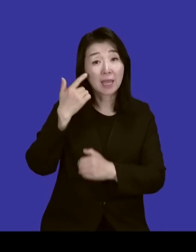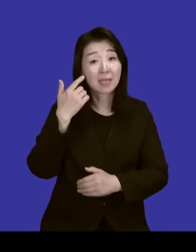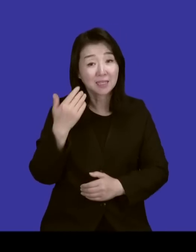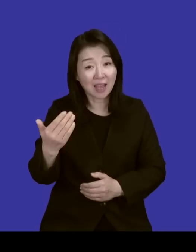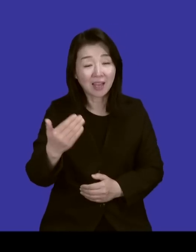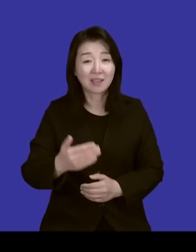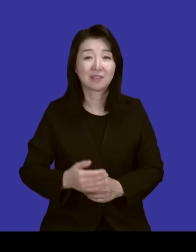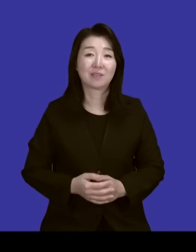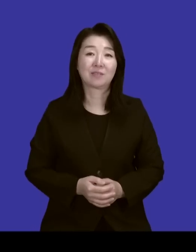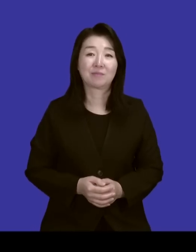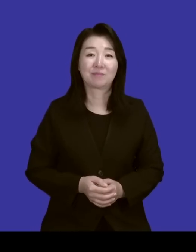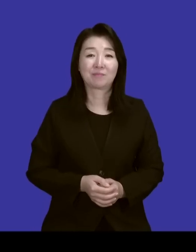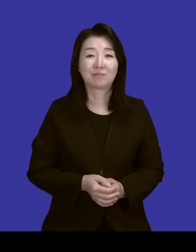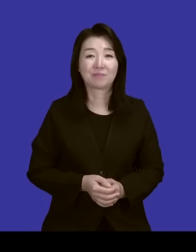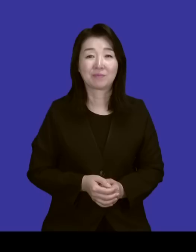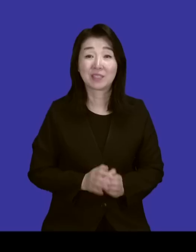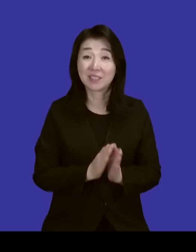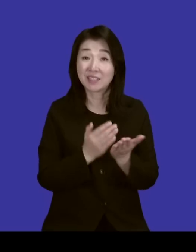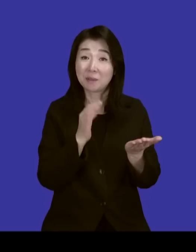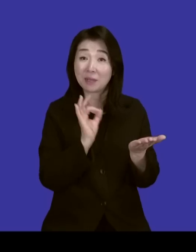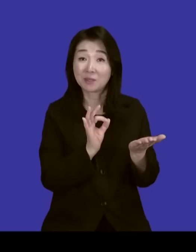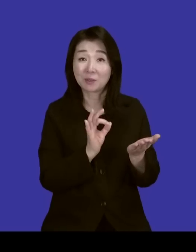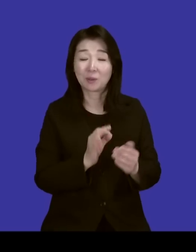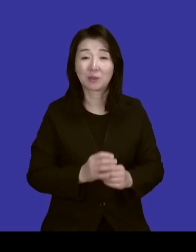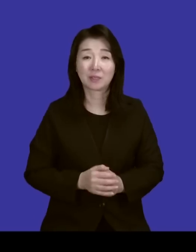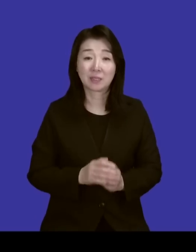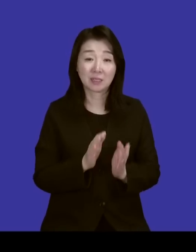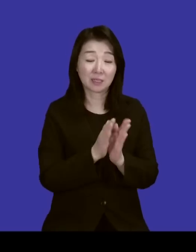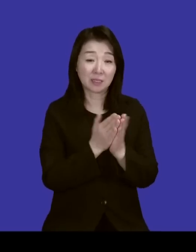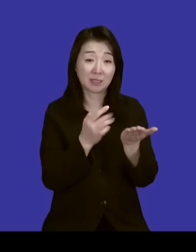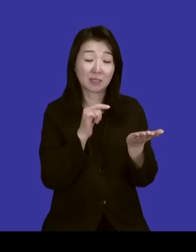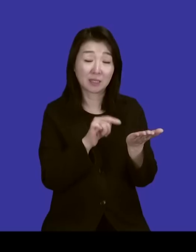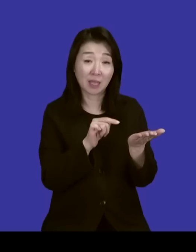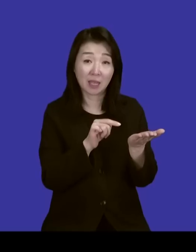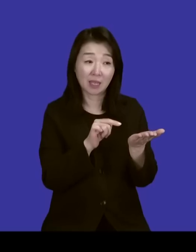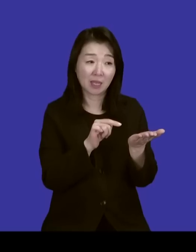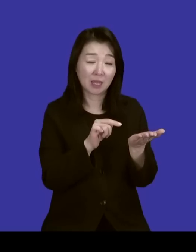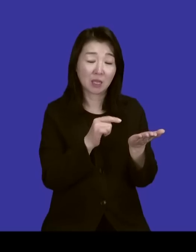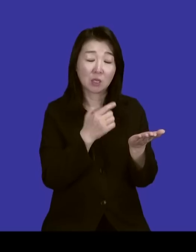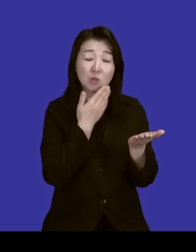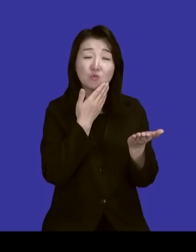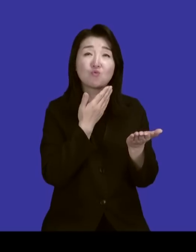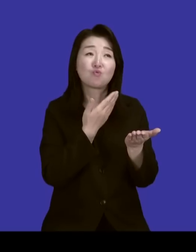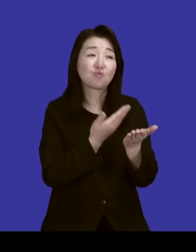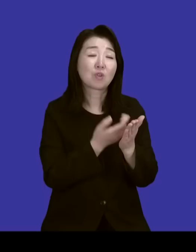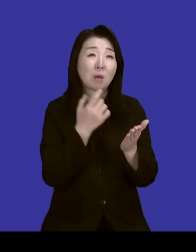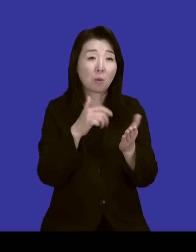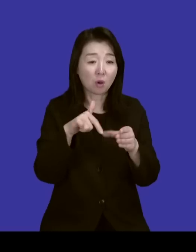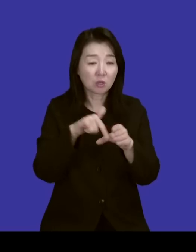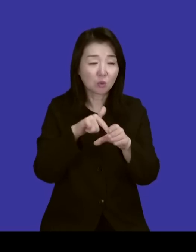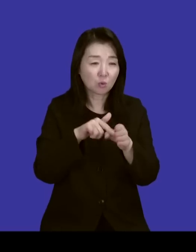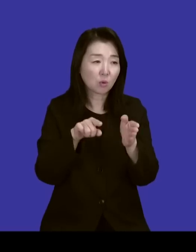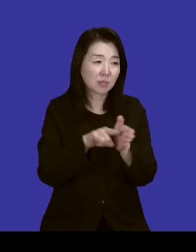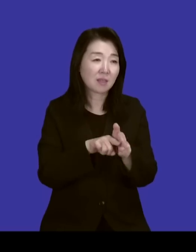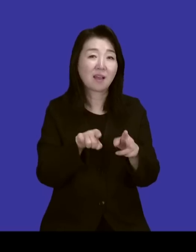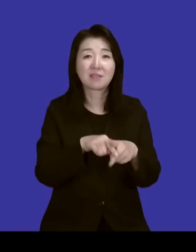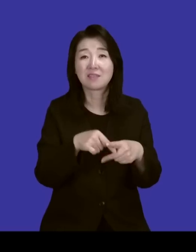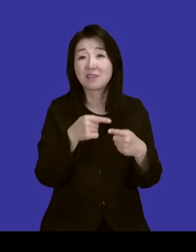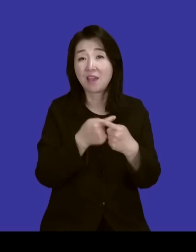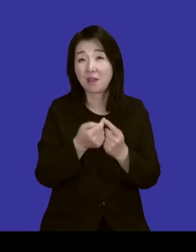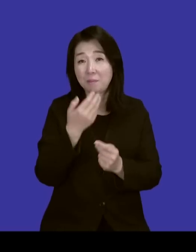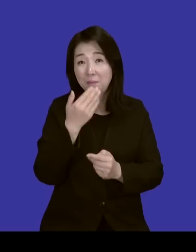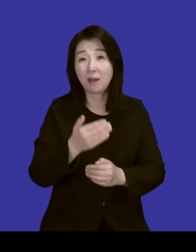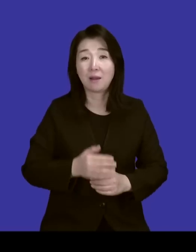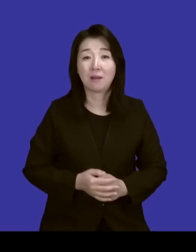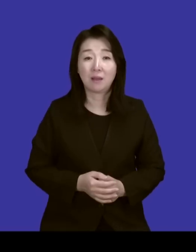M.R.B. 한이라는 분이 쓴 책인데 예. 그 책에서 결정적으로 기독교 신앙을 제가 이해하게 되었어요. 예. 저는